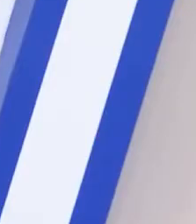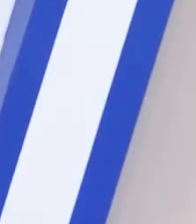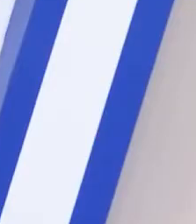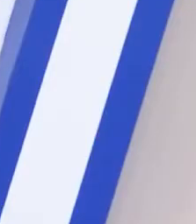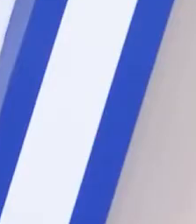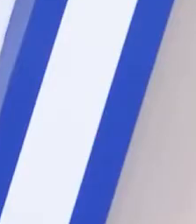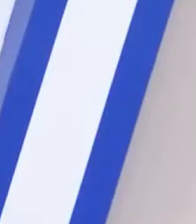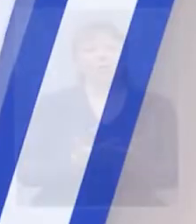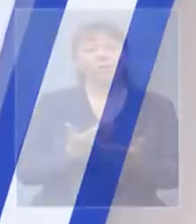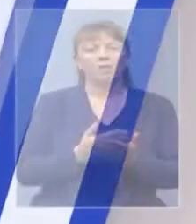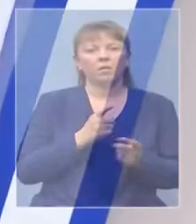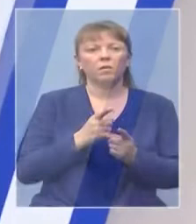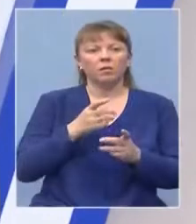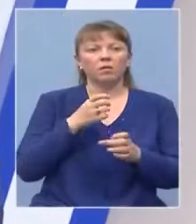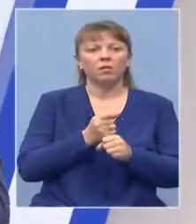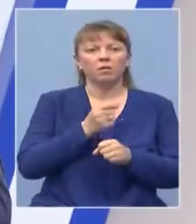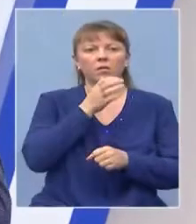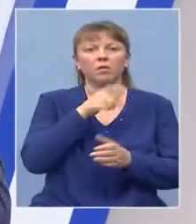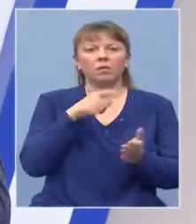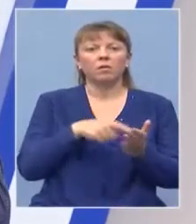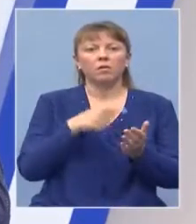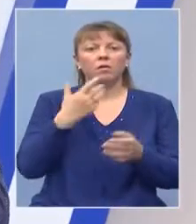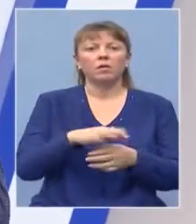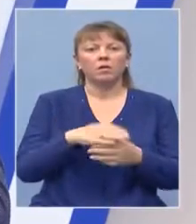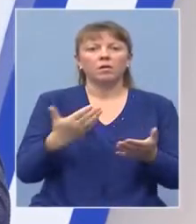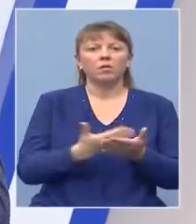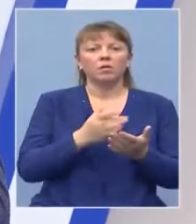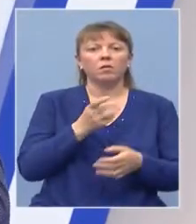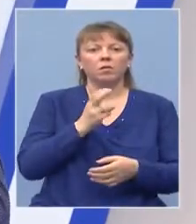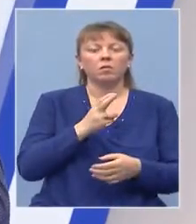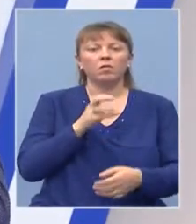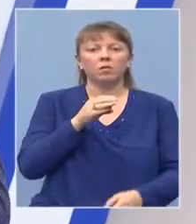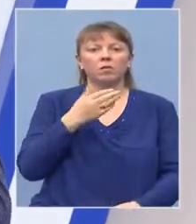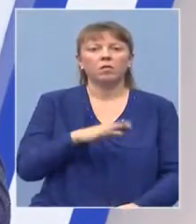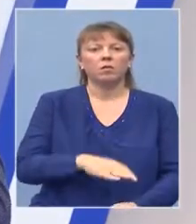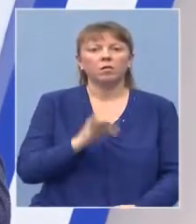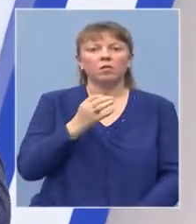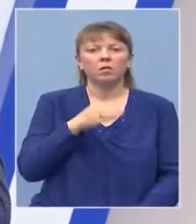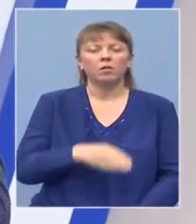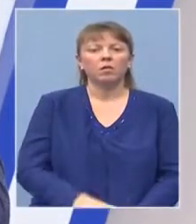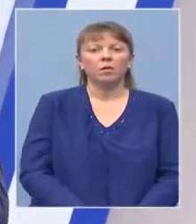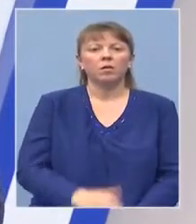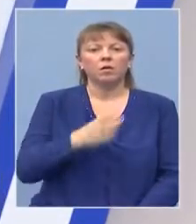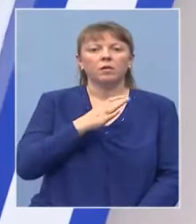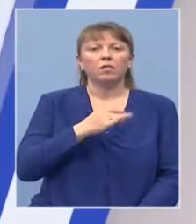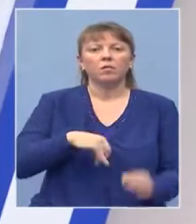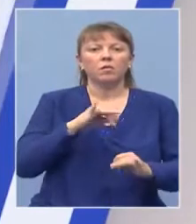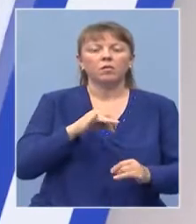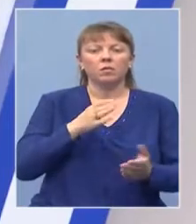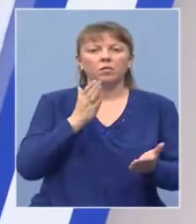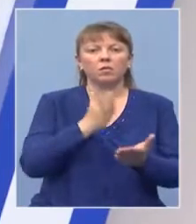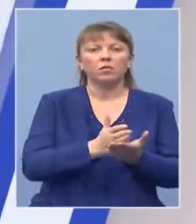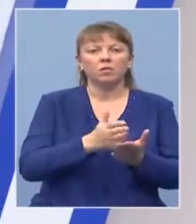Добрый вечер, это программа «Время вашего вопроса». Сегодня у нас новый выпуск проекта «Ильге Кызмет». И сегодня мы поговорим о